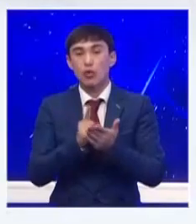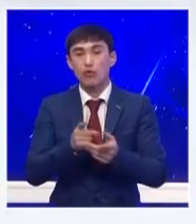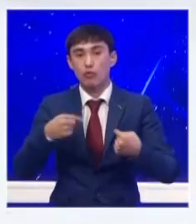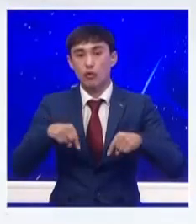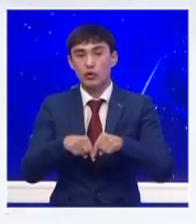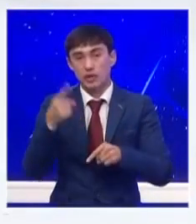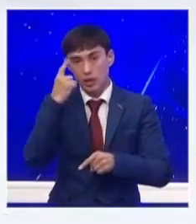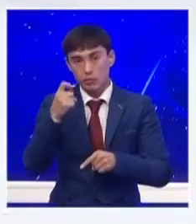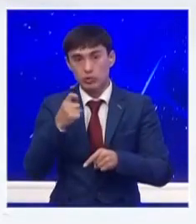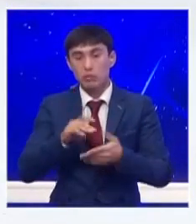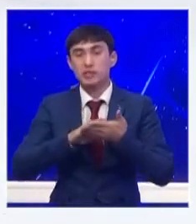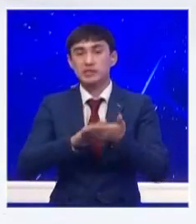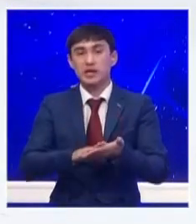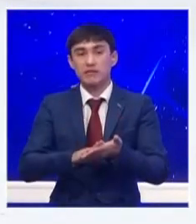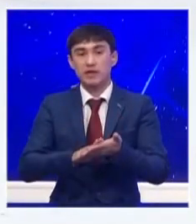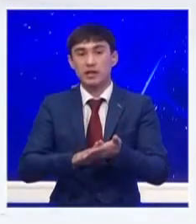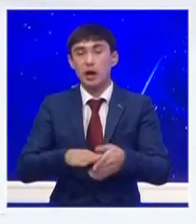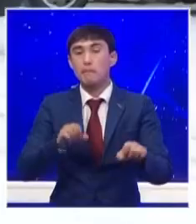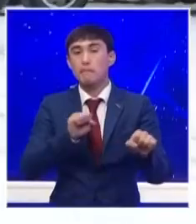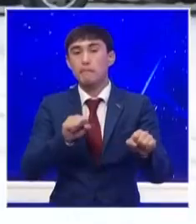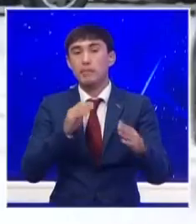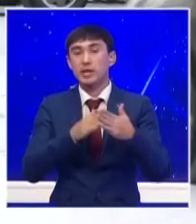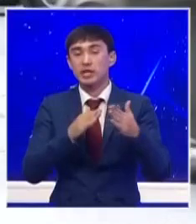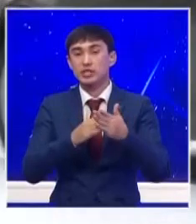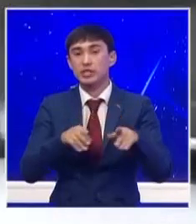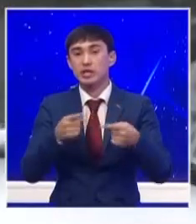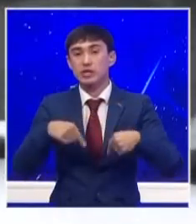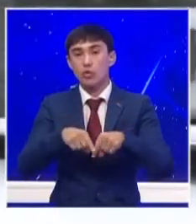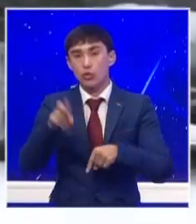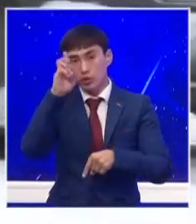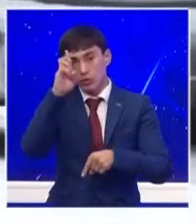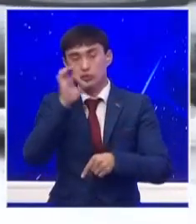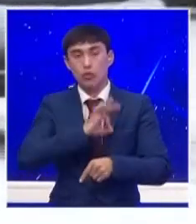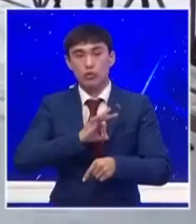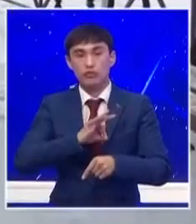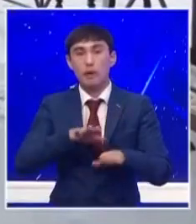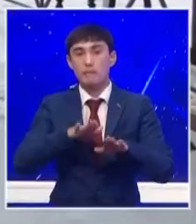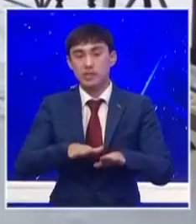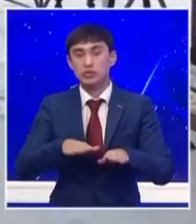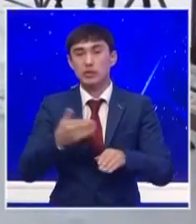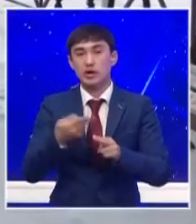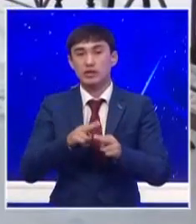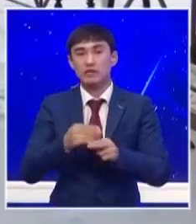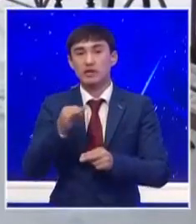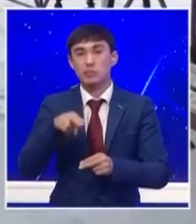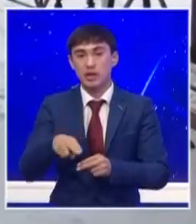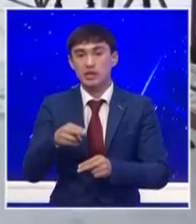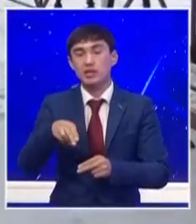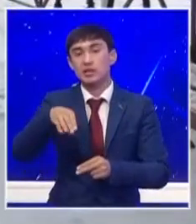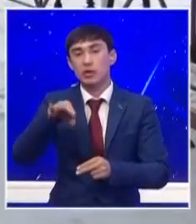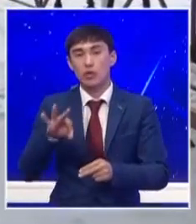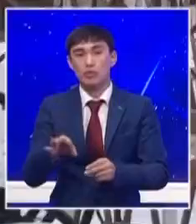органа рекомендуют подать заявление о прекращении деятельности в орган государственных доходов по месту нахождения ИП или